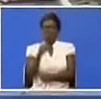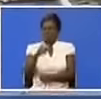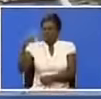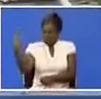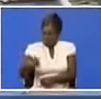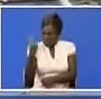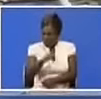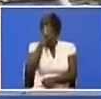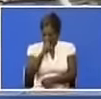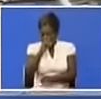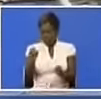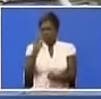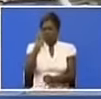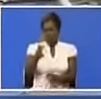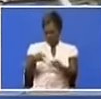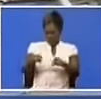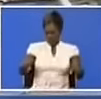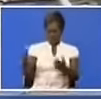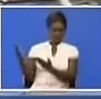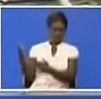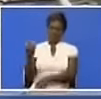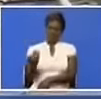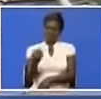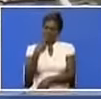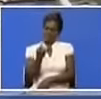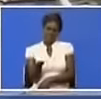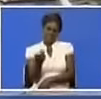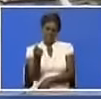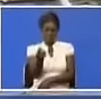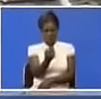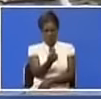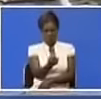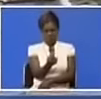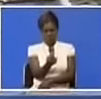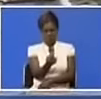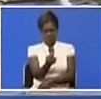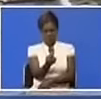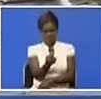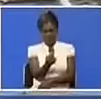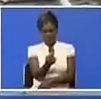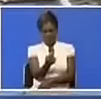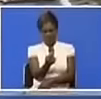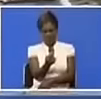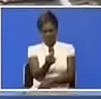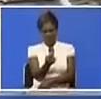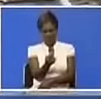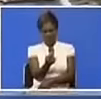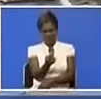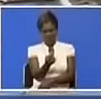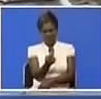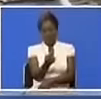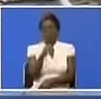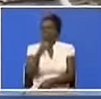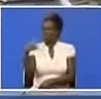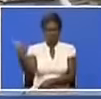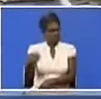kwa sababu hata mkiona ile kamti watoto wao wanasema aligongagongwa nayo, watoto walikuwa na hiyo mti kwa darasa. Kwa hivyo